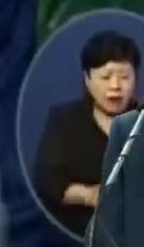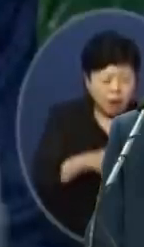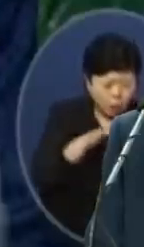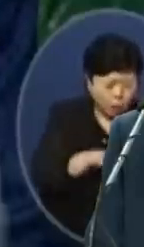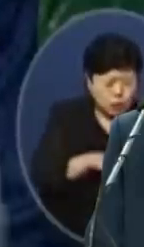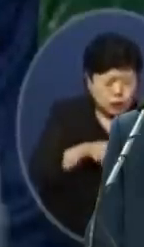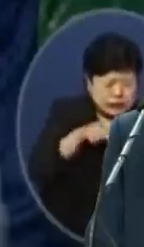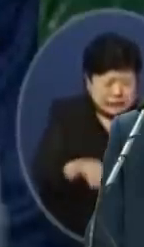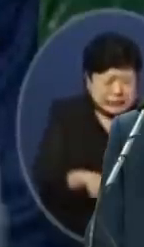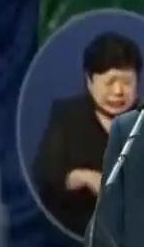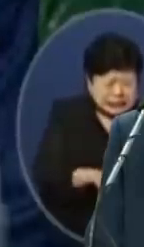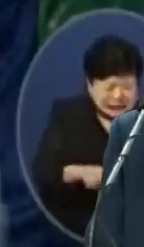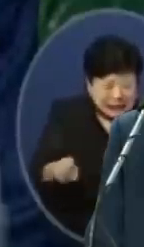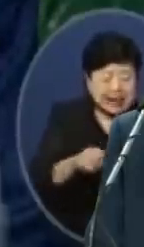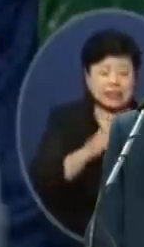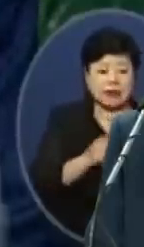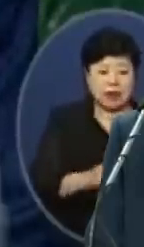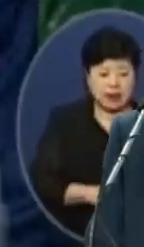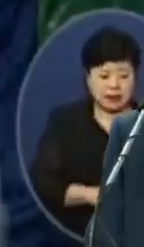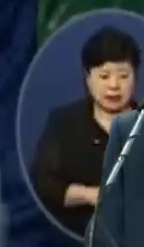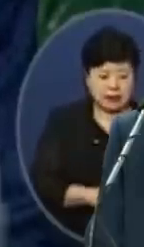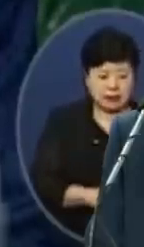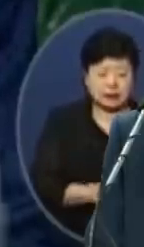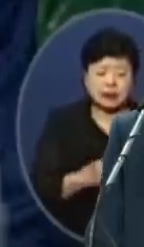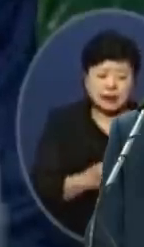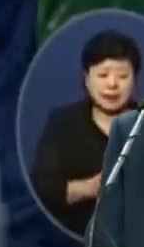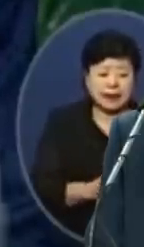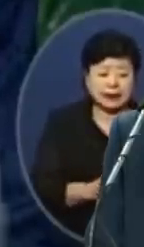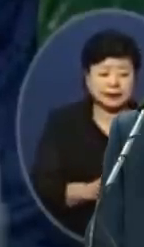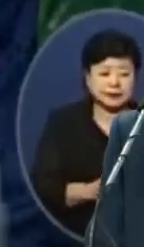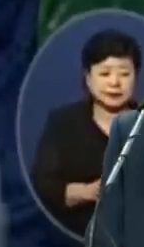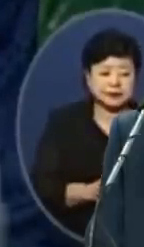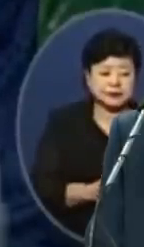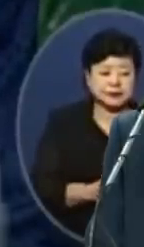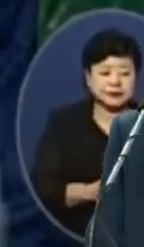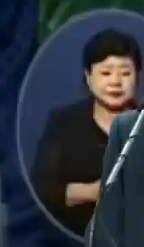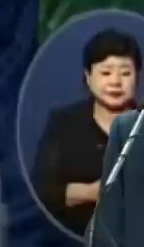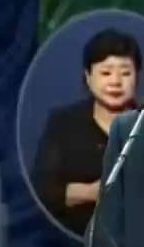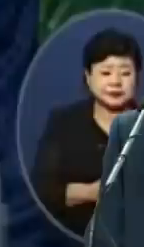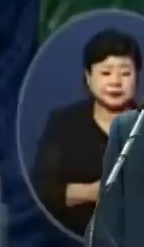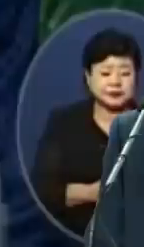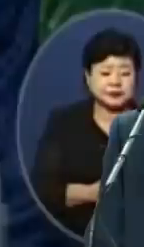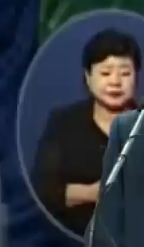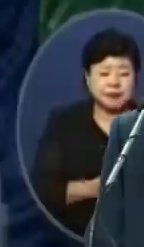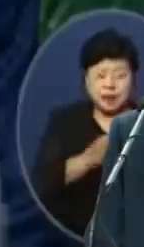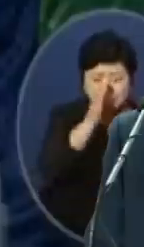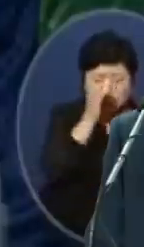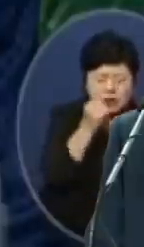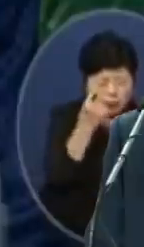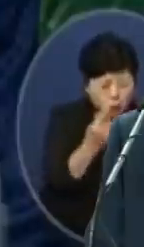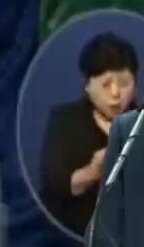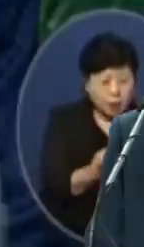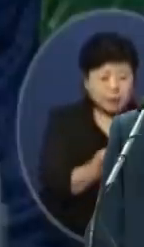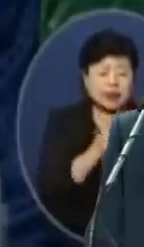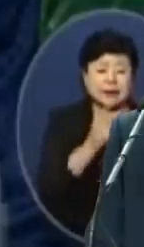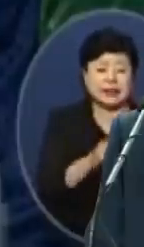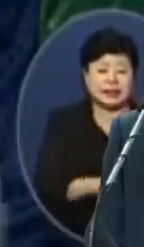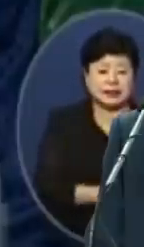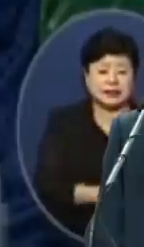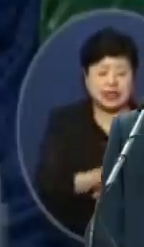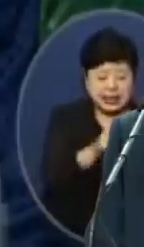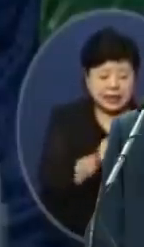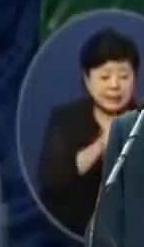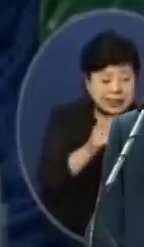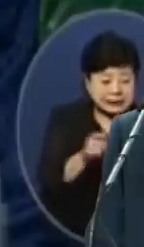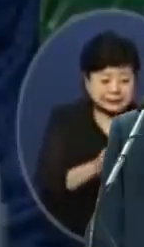하는 능력을 발휘한다는 것입니다. 그러므로 제가 병자가 오면 늘 그런 말을 합니다.